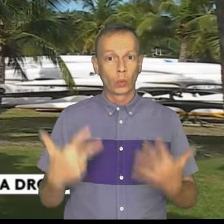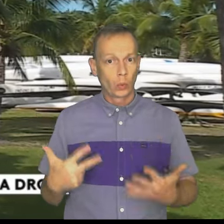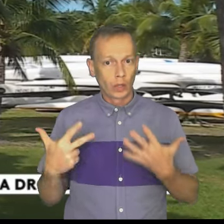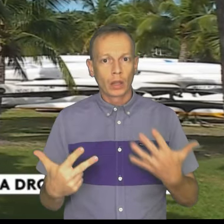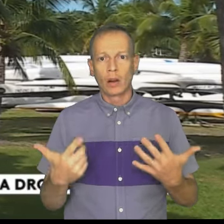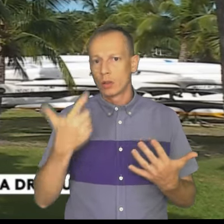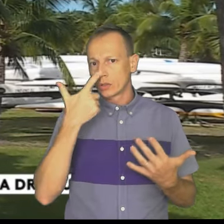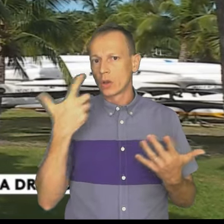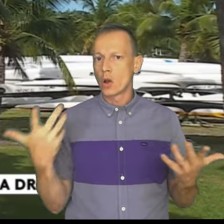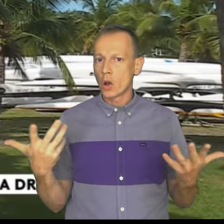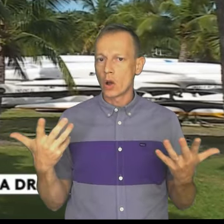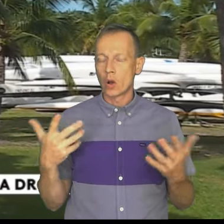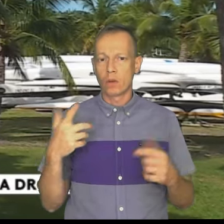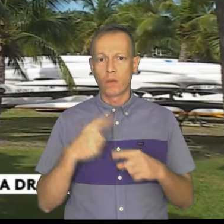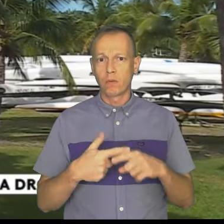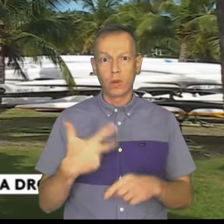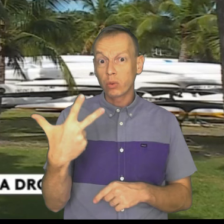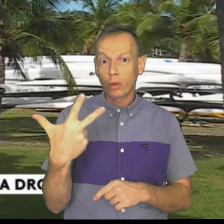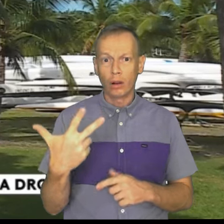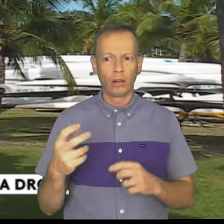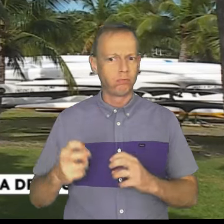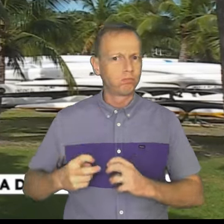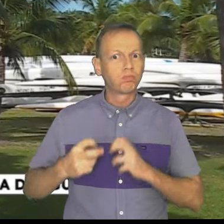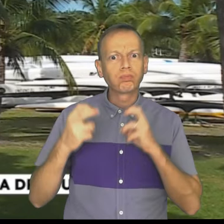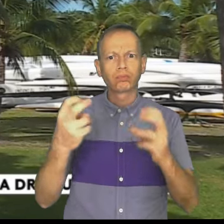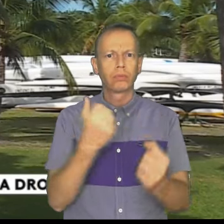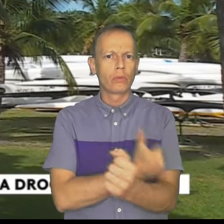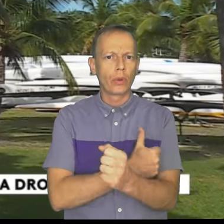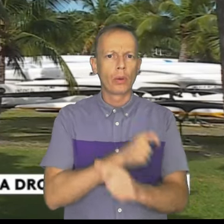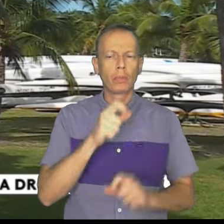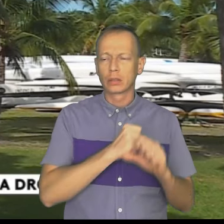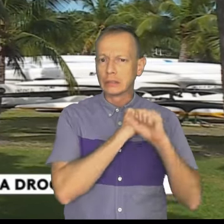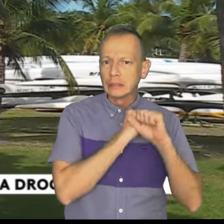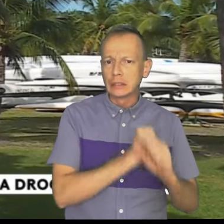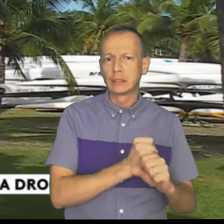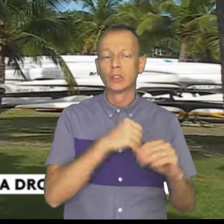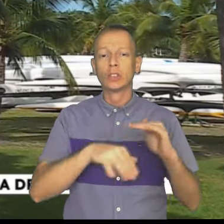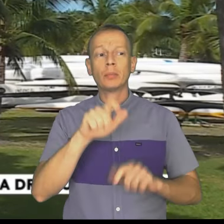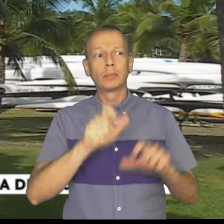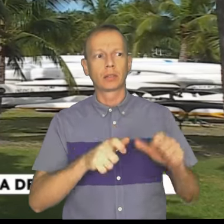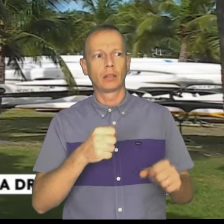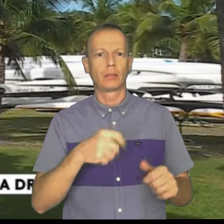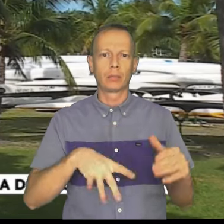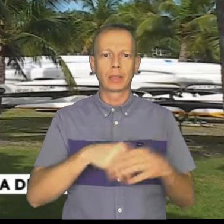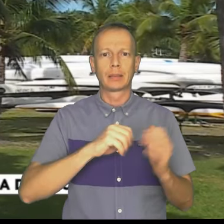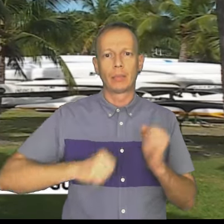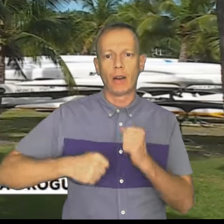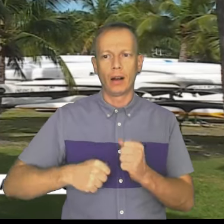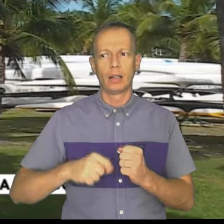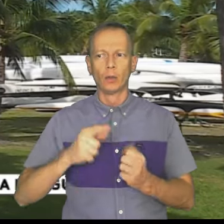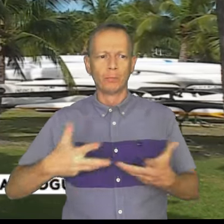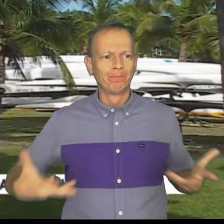même triplé la consommation de drogue dans le monde du sport. Je me suis dit qu faut qu bouge encore maintenant.